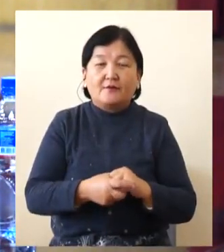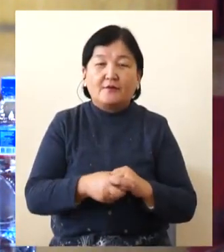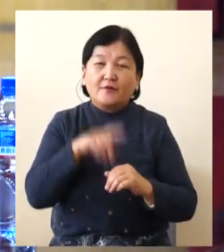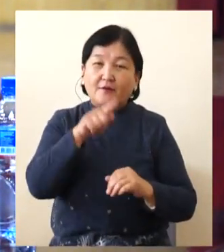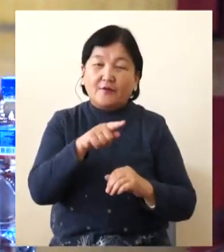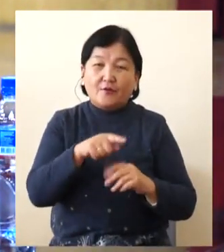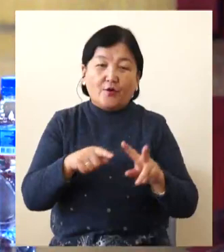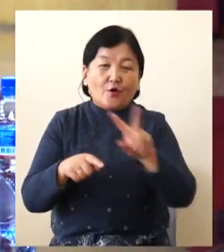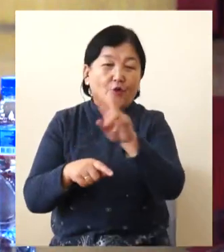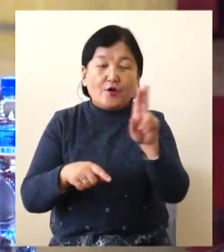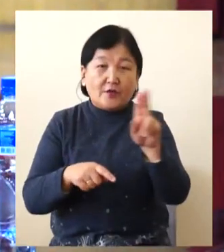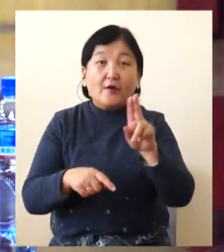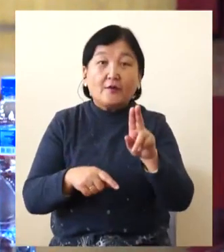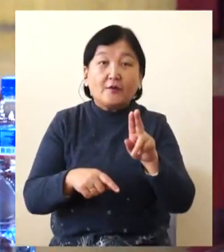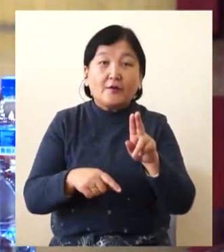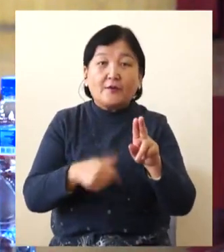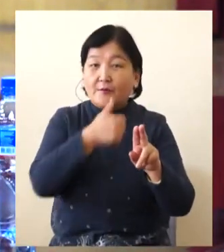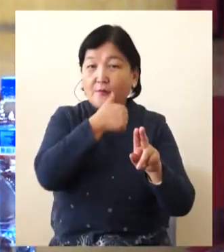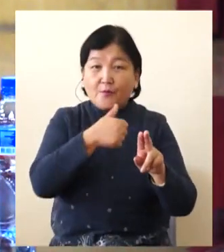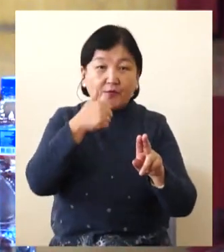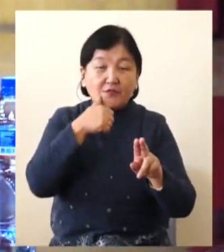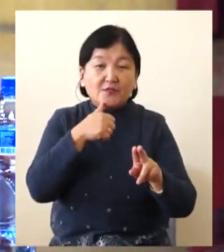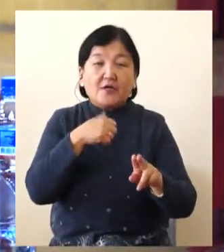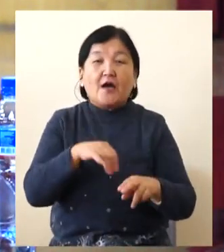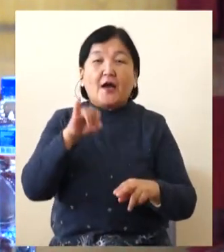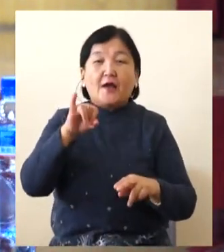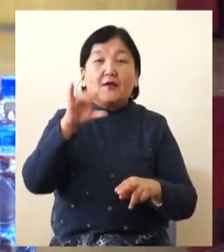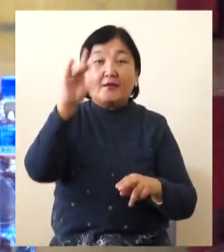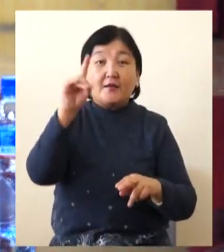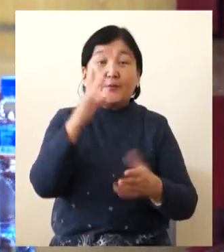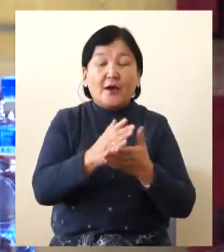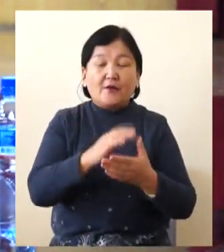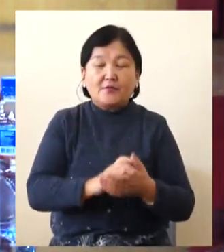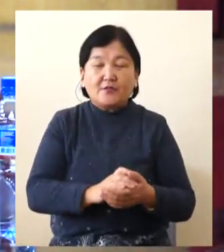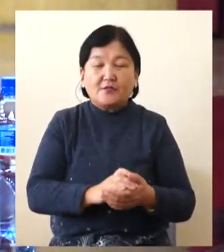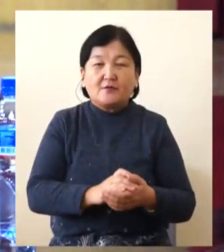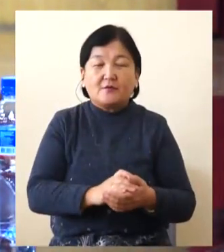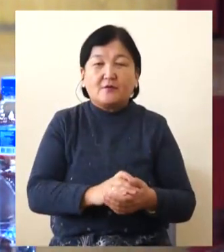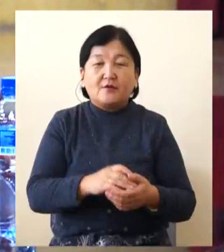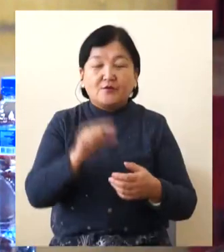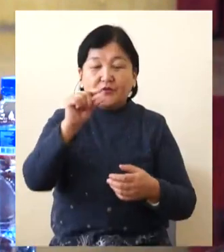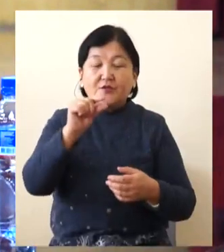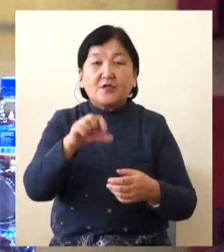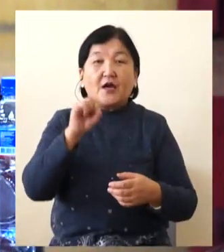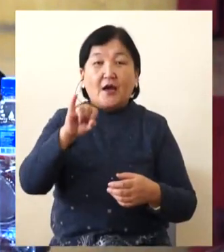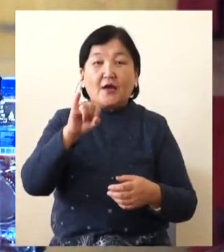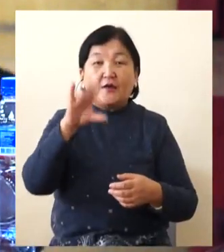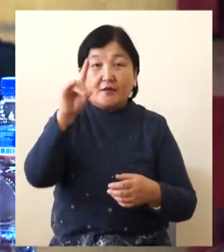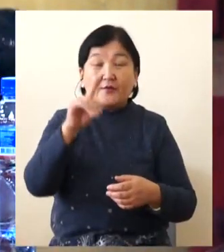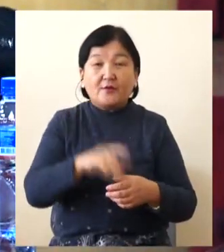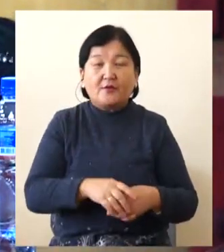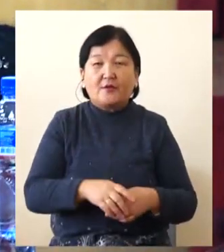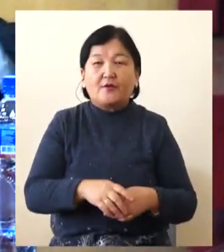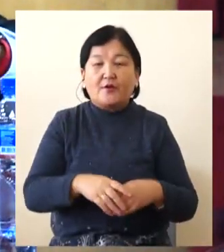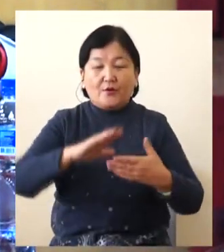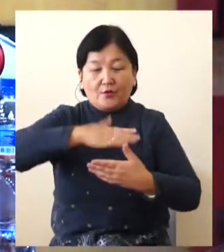нөгөө энэ чинь нөгөө хоёр давхар пассворд байгаа байхгүй нууц үгтэй нөгөө миний ID-гээр ороод. Тэгээ бүр нэг жижиг юм ID байгаа бас. Тэр нь ингээд зөвхөн